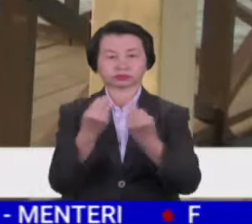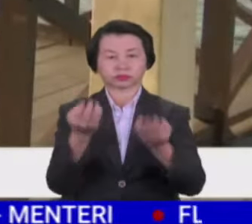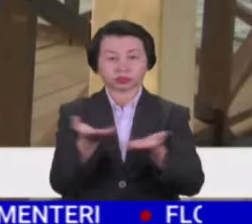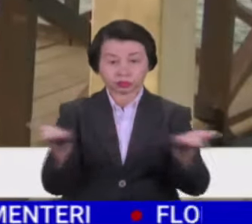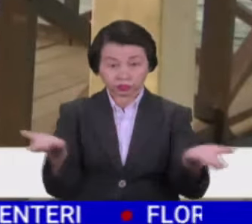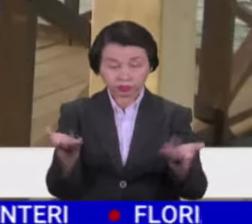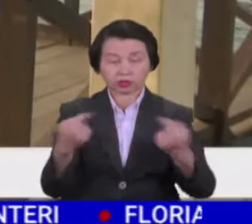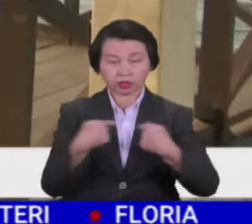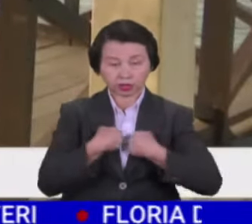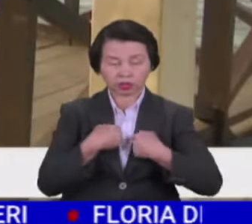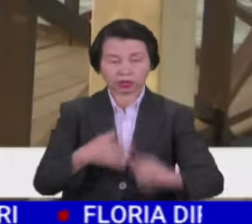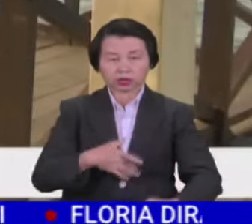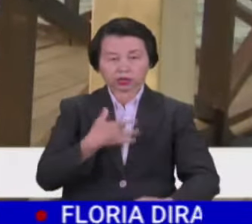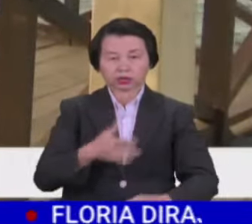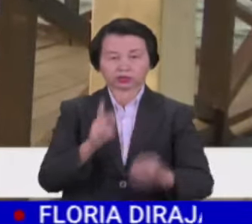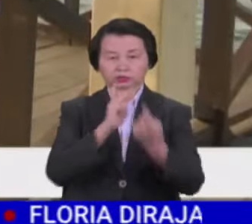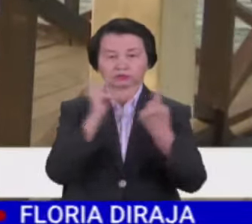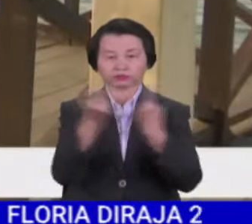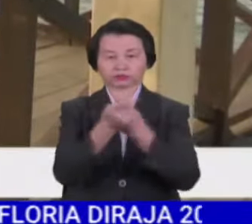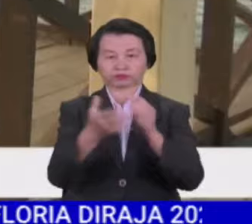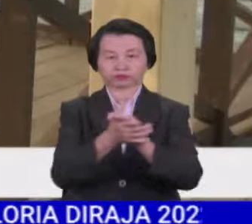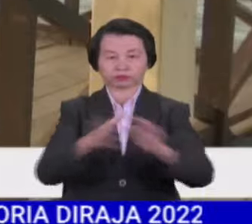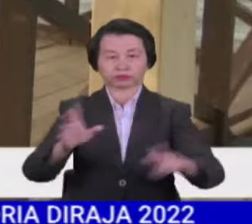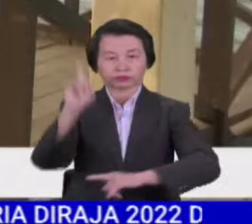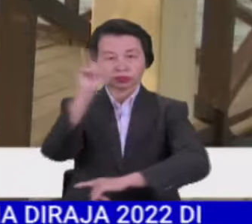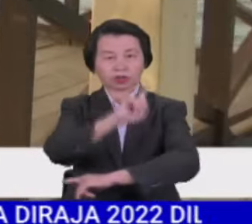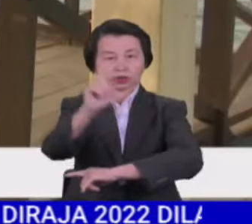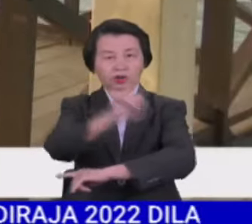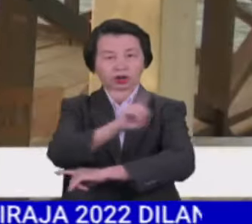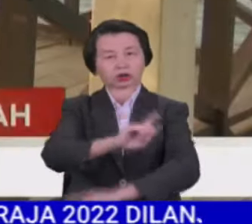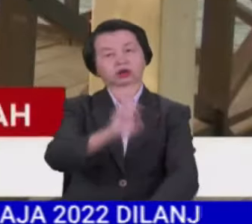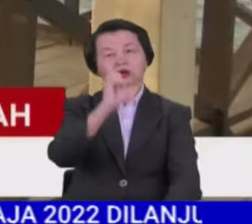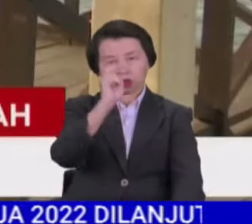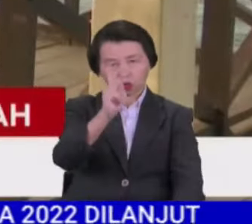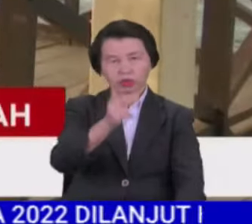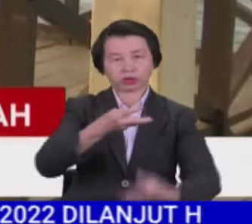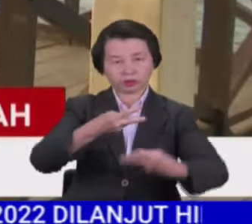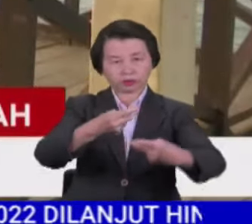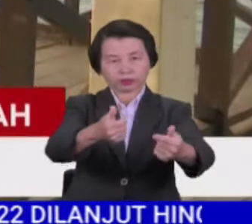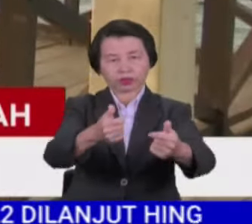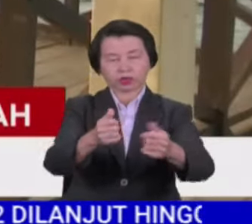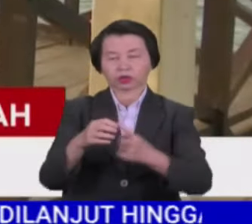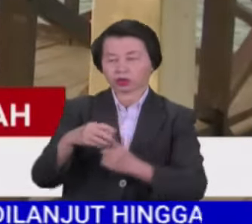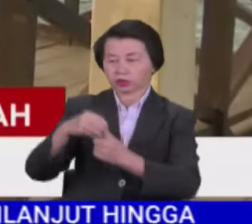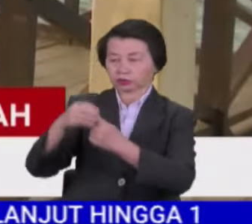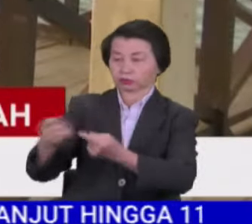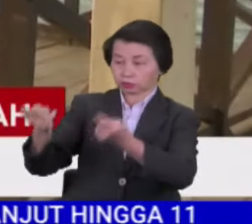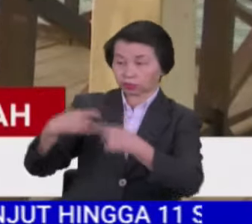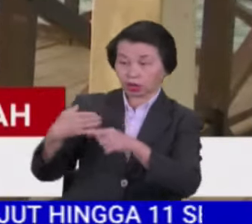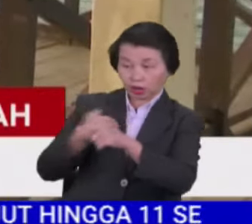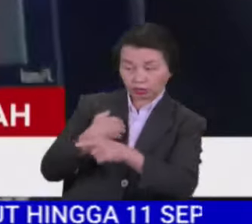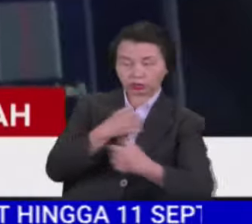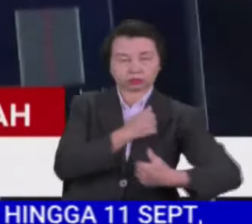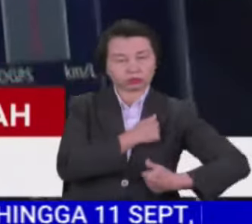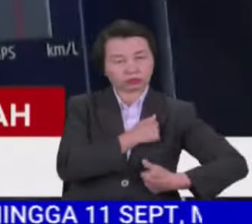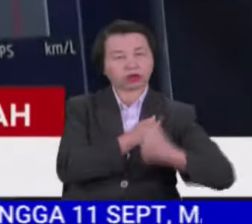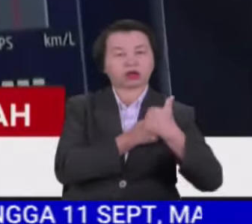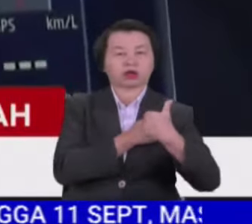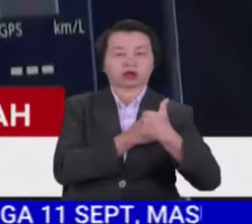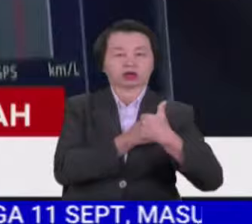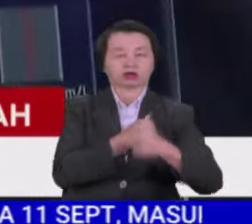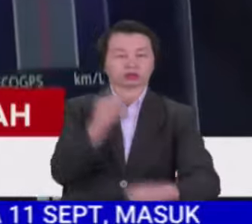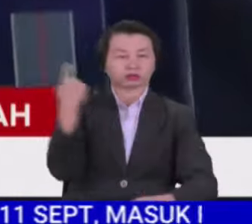merasakan keadaan keselamatan semakin hari semakin terjamin khususnya dengan kehadiran anggota keselamatan S.Kom